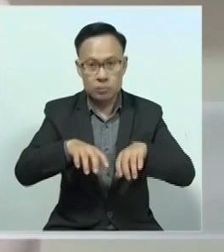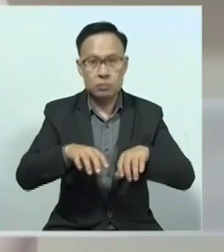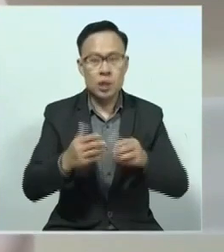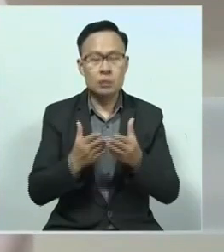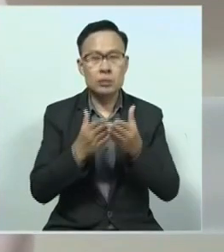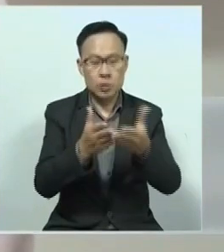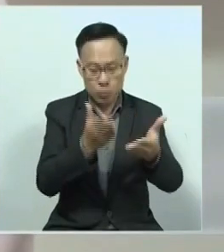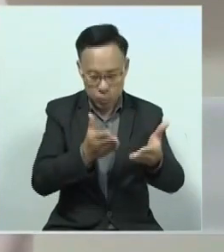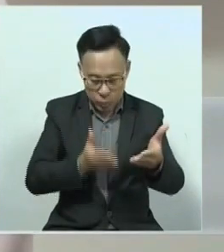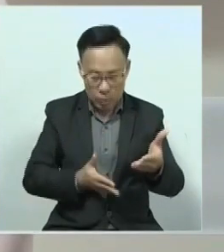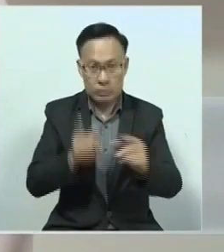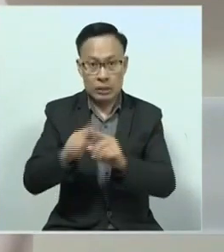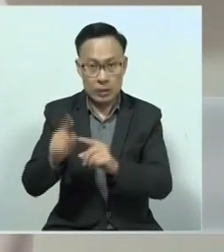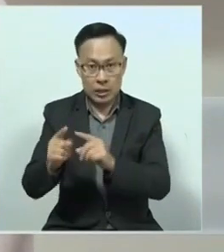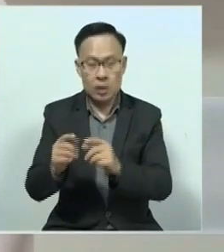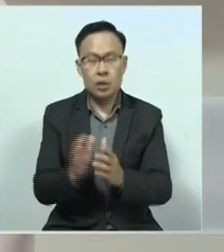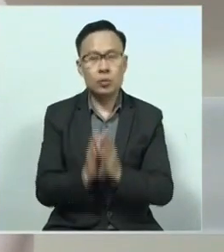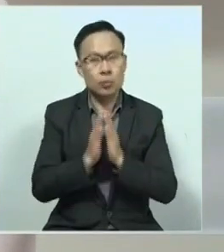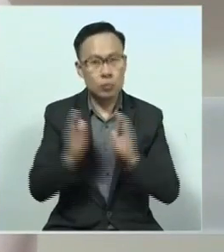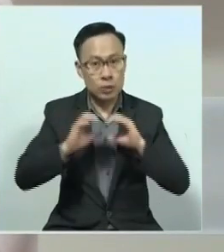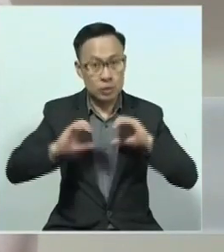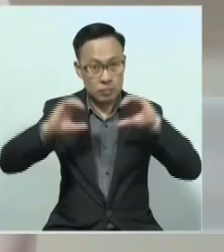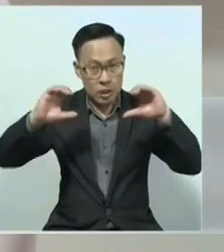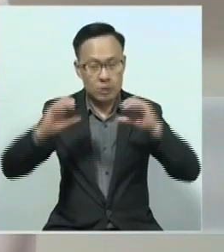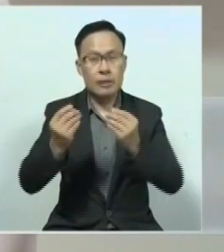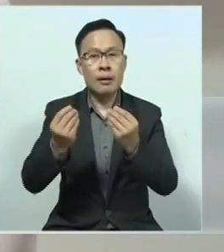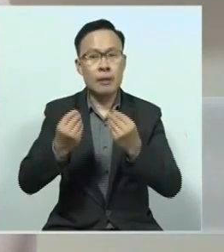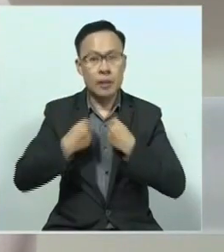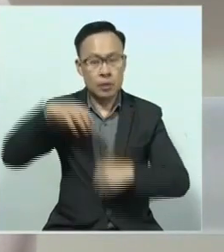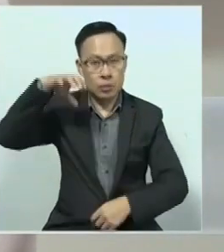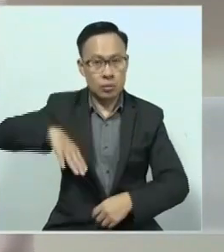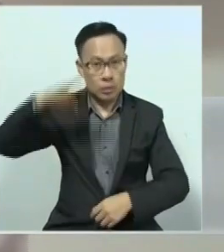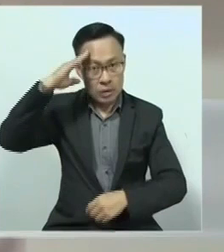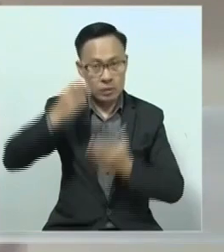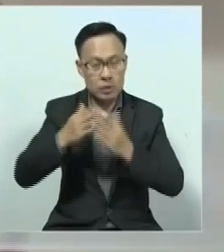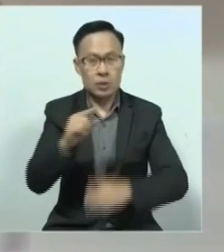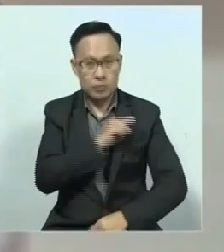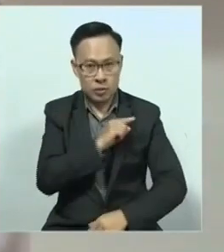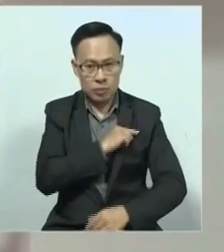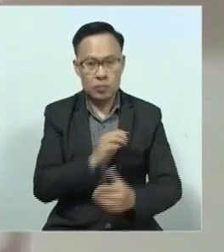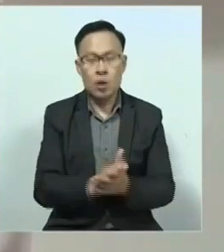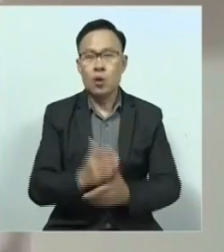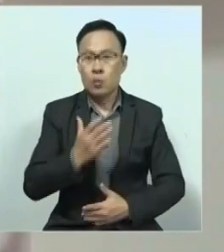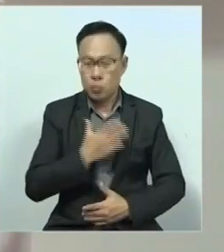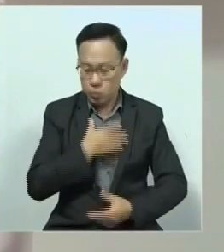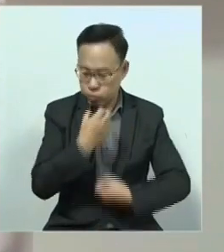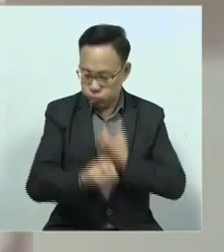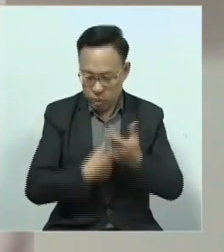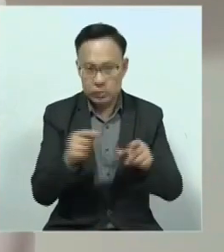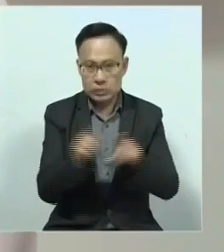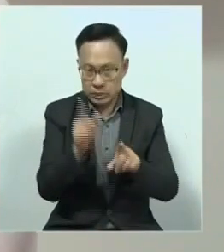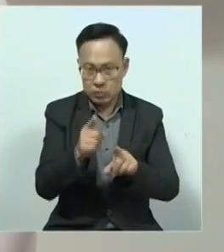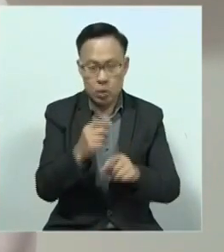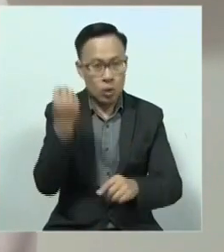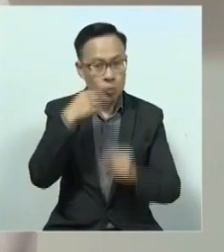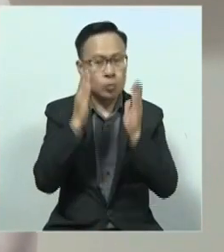บาลที่มอบภารกิจอันยิ่งใหญ่นี้ให้กับกองทัพเรือผมพูดแทนกำลังพลของกองเรือเลยว่าทุกคนมีความภาคภู